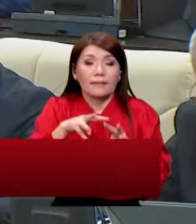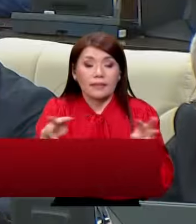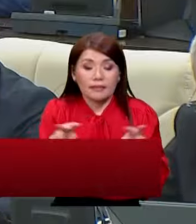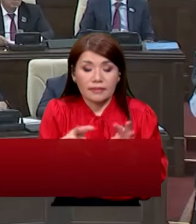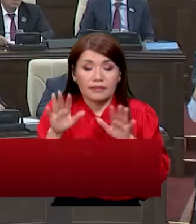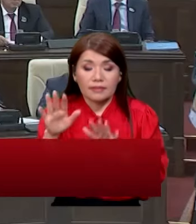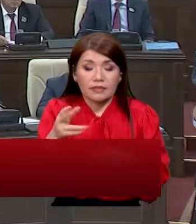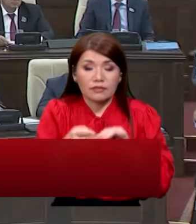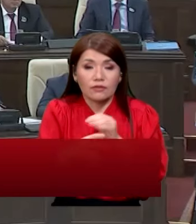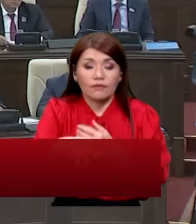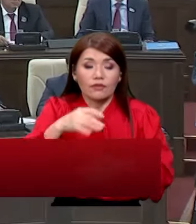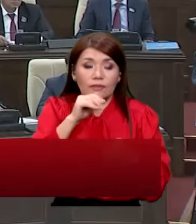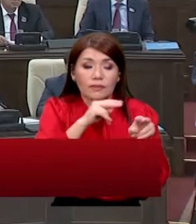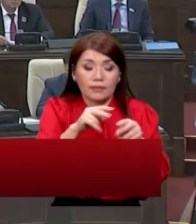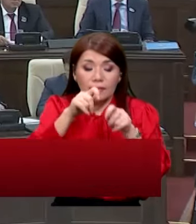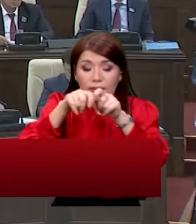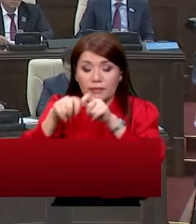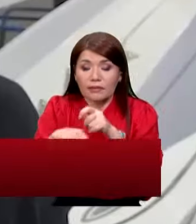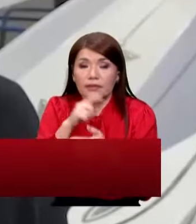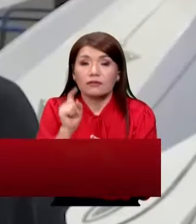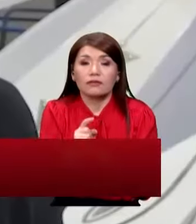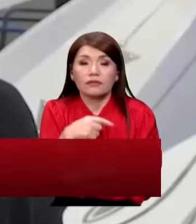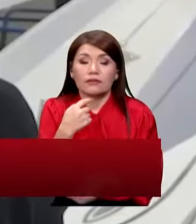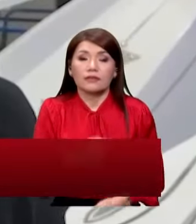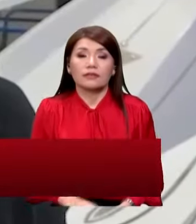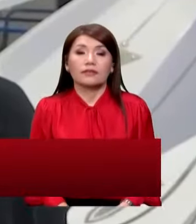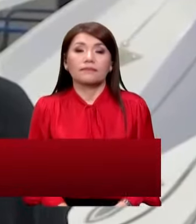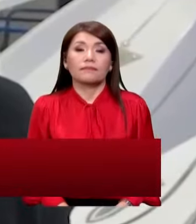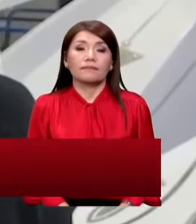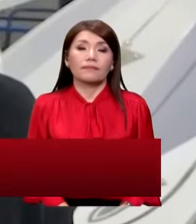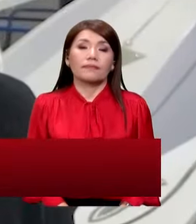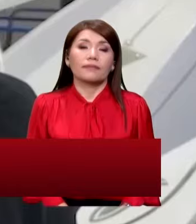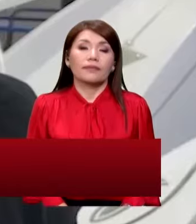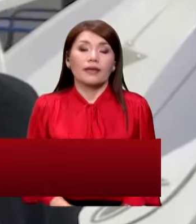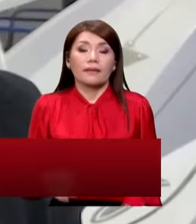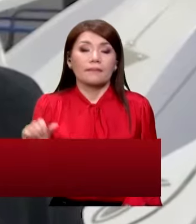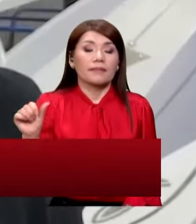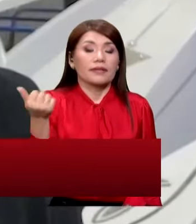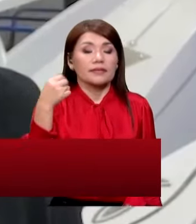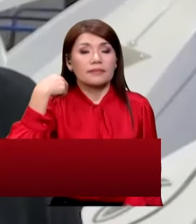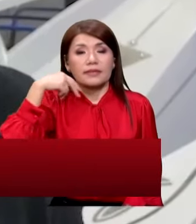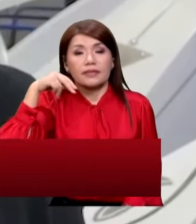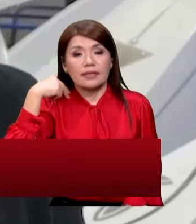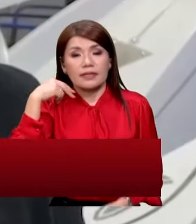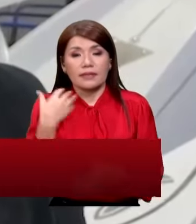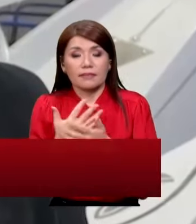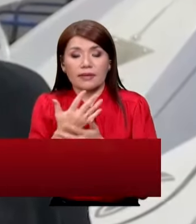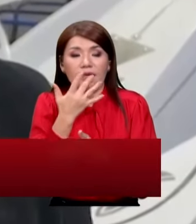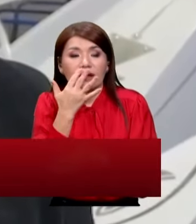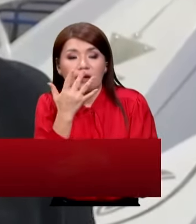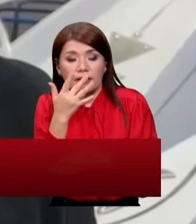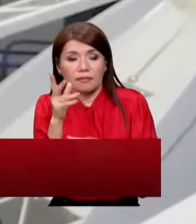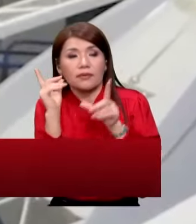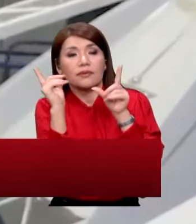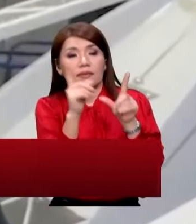премьер-министр болса да бақылауда болу керек деп есептейді. Бірінші президент мысалы, олар шетелге қазір шығып